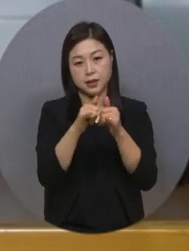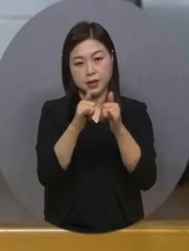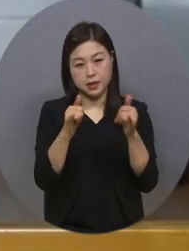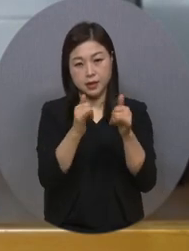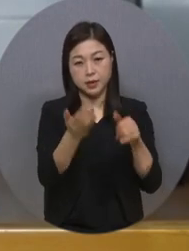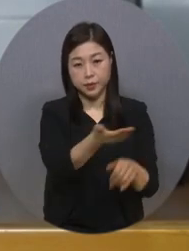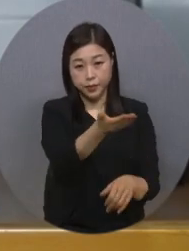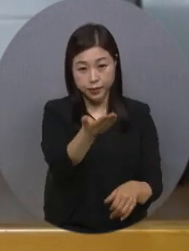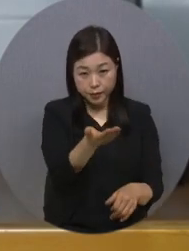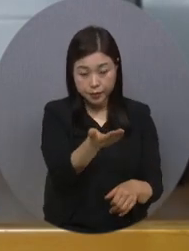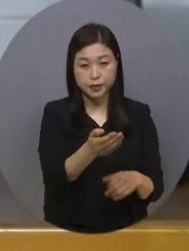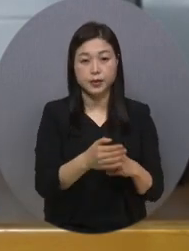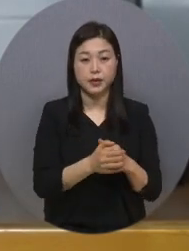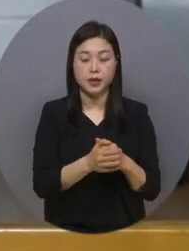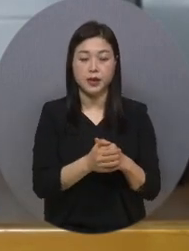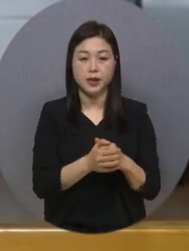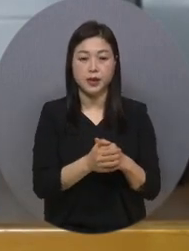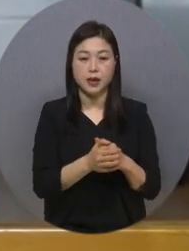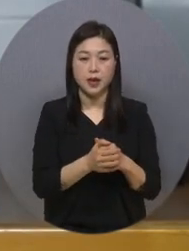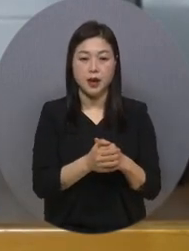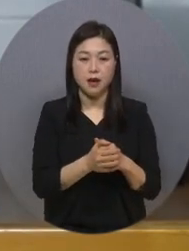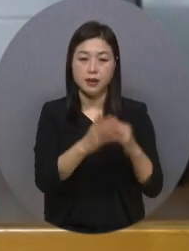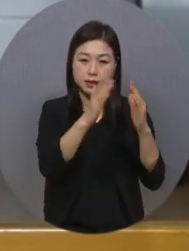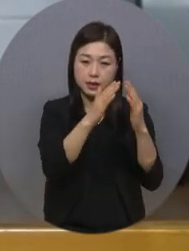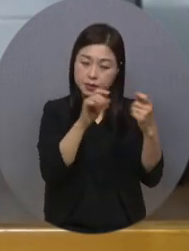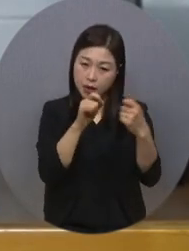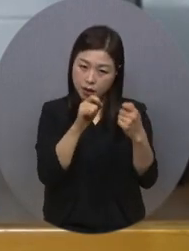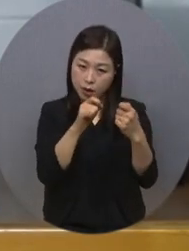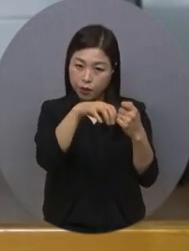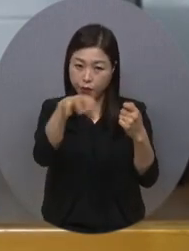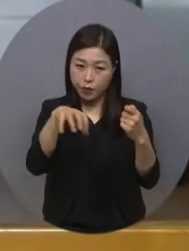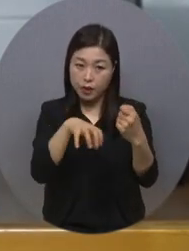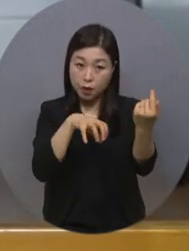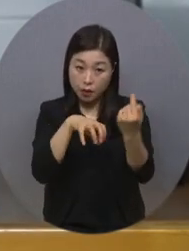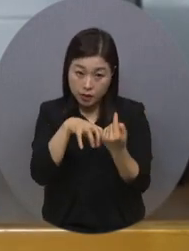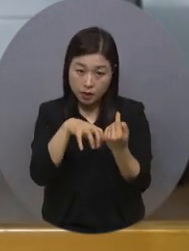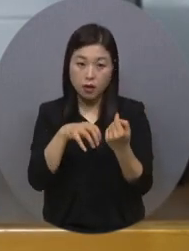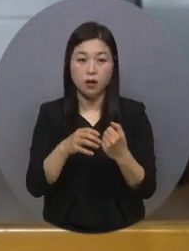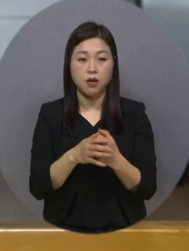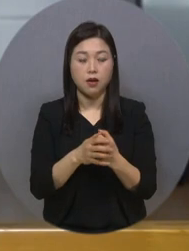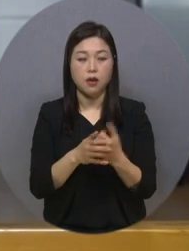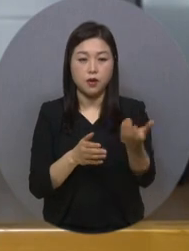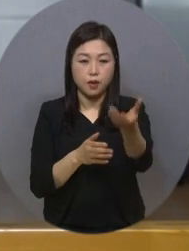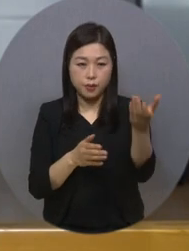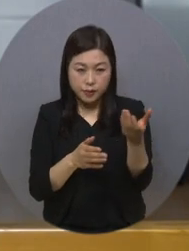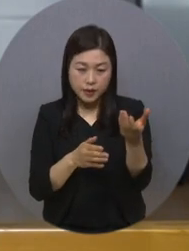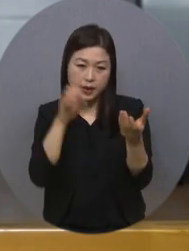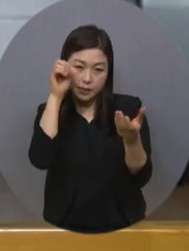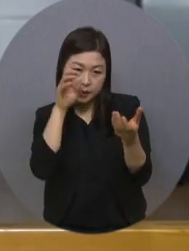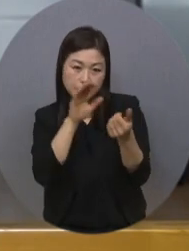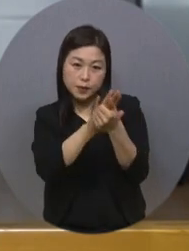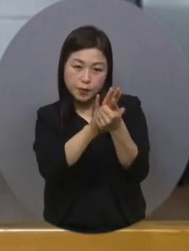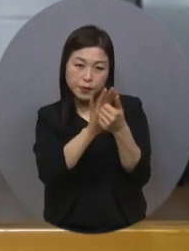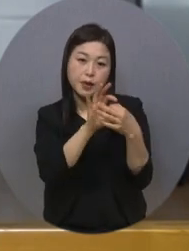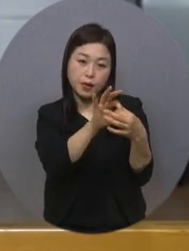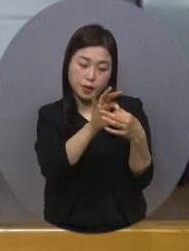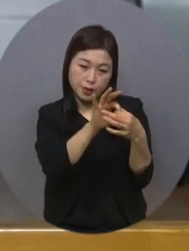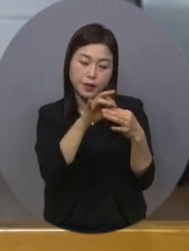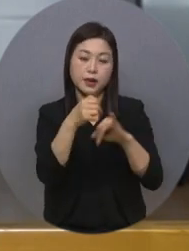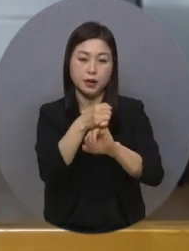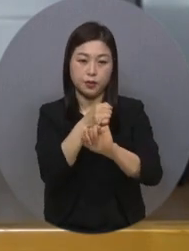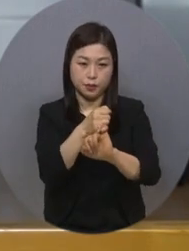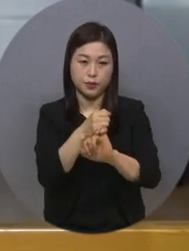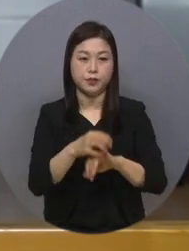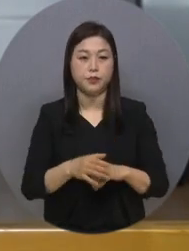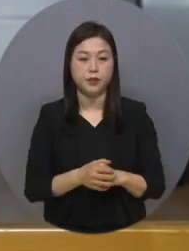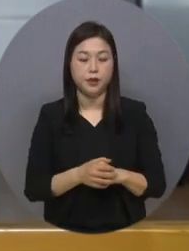시각장애인 여러분들이 가까운 지혜에 찾으셔서 우리가 여러분들의 빛이 되어드릴 것을